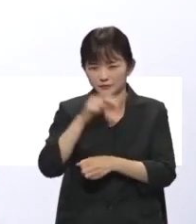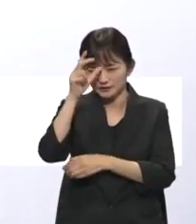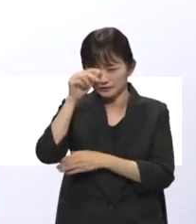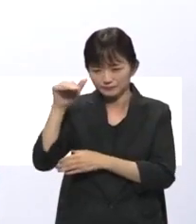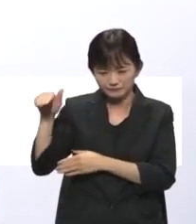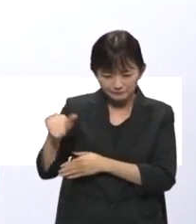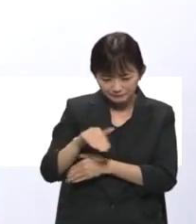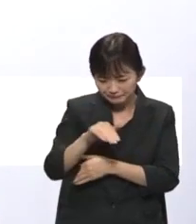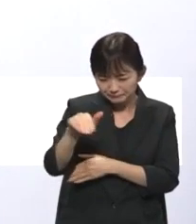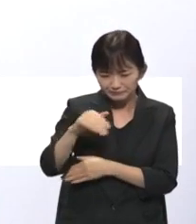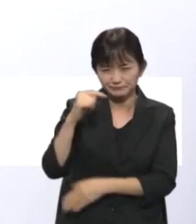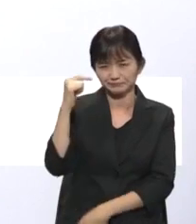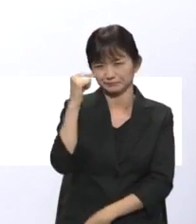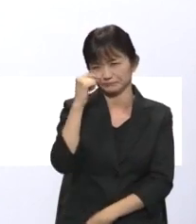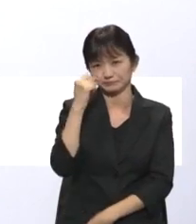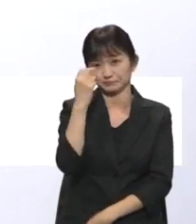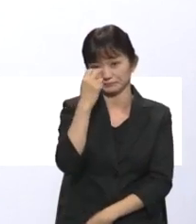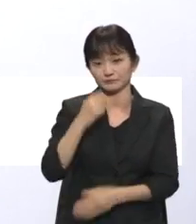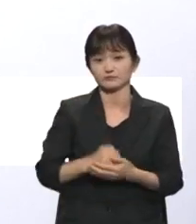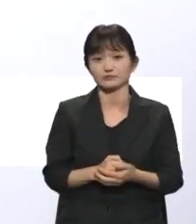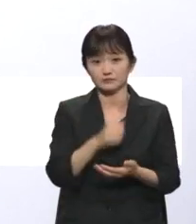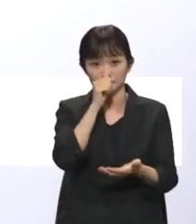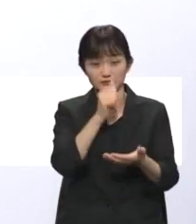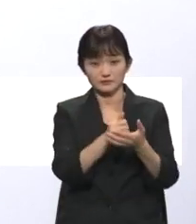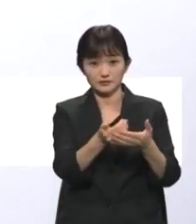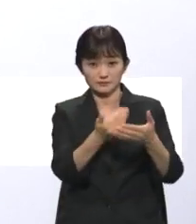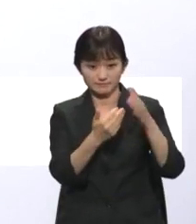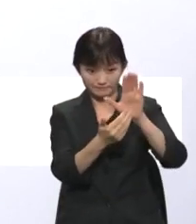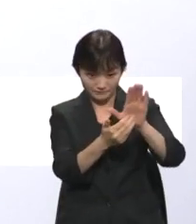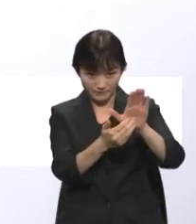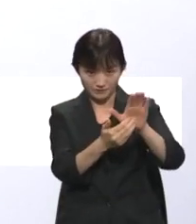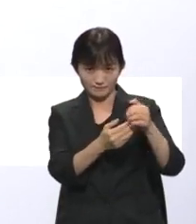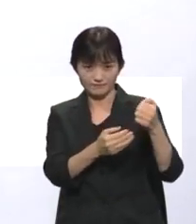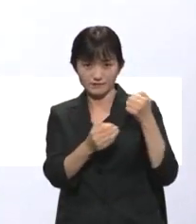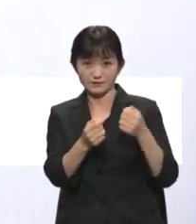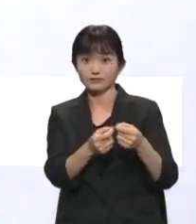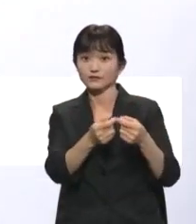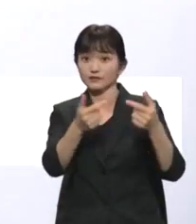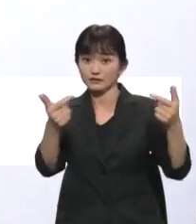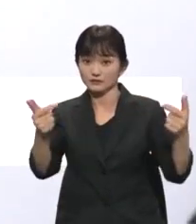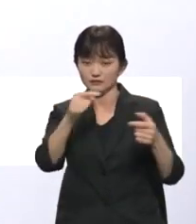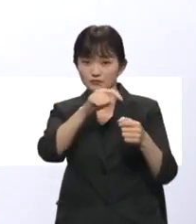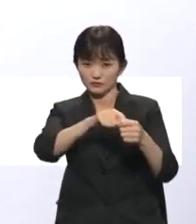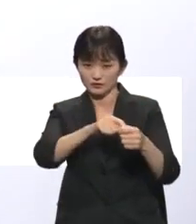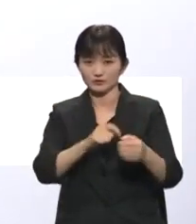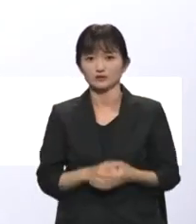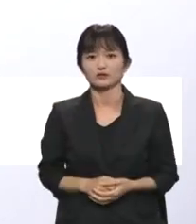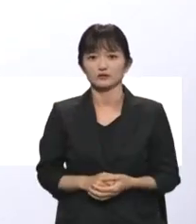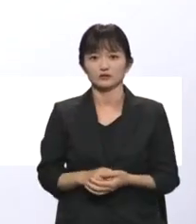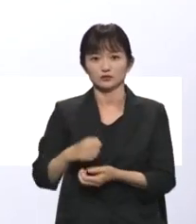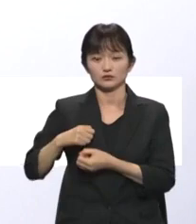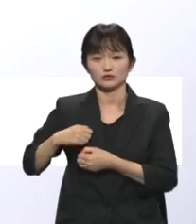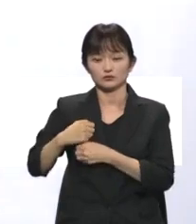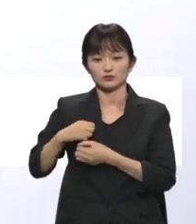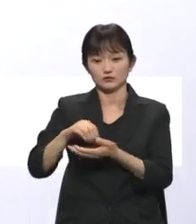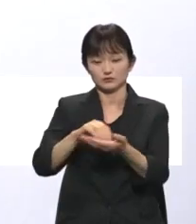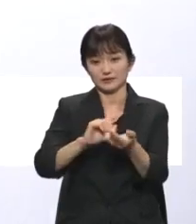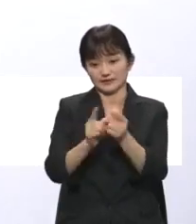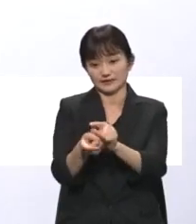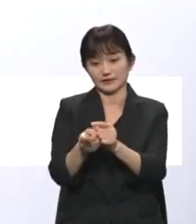지속해 나가겠습니다. 범죄 예방 역량을 대폭 강화하기 위해 의무 경찰제의 제도